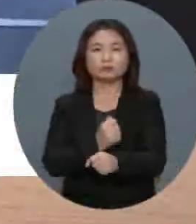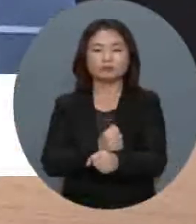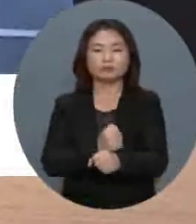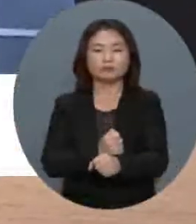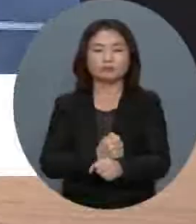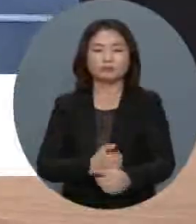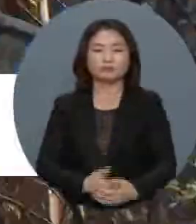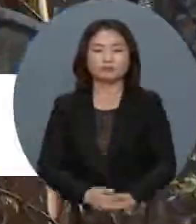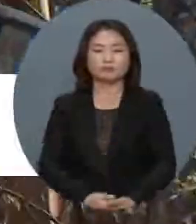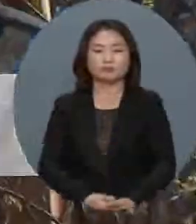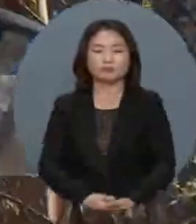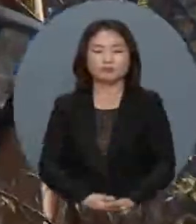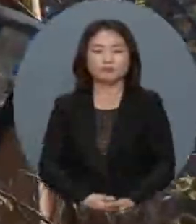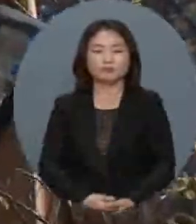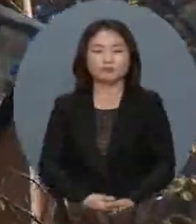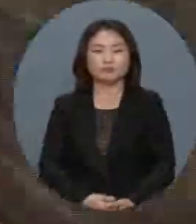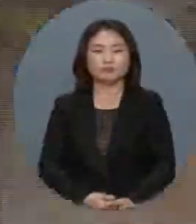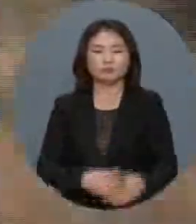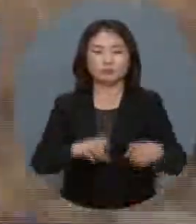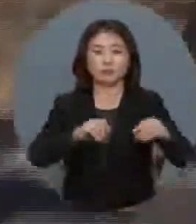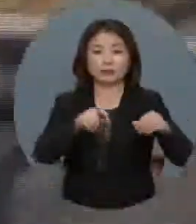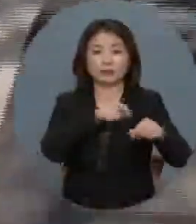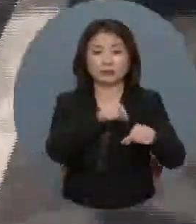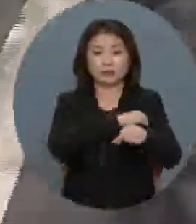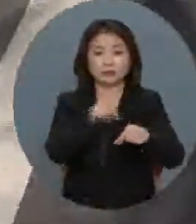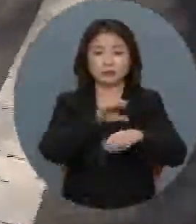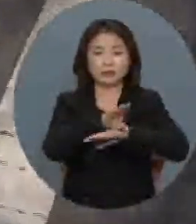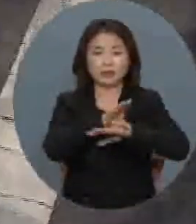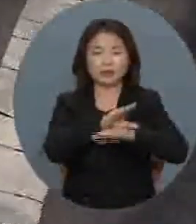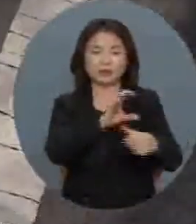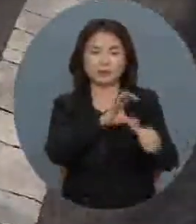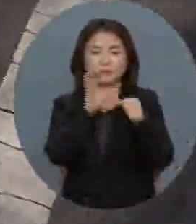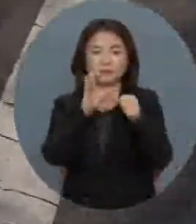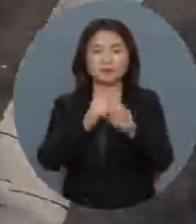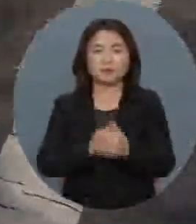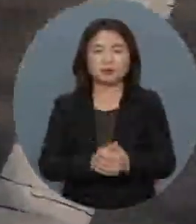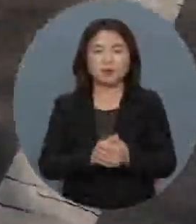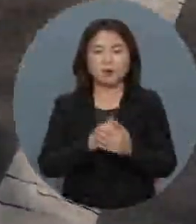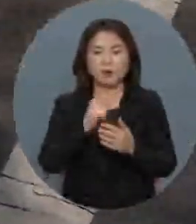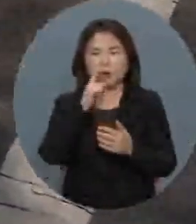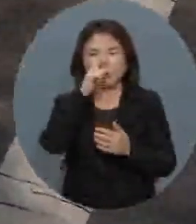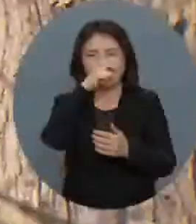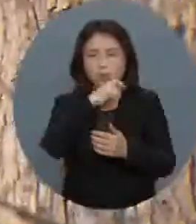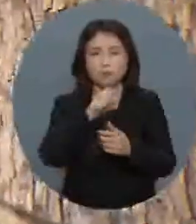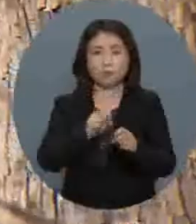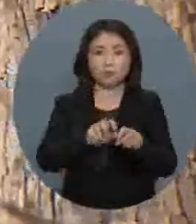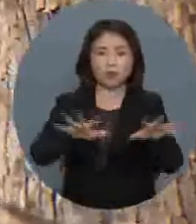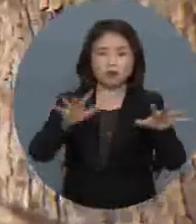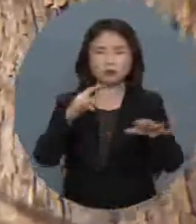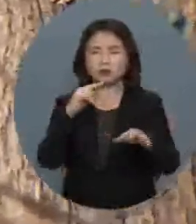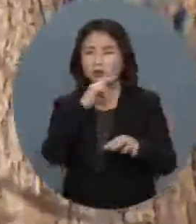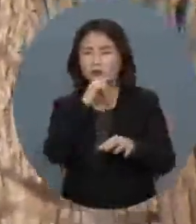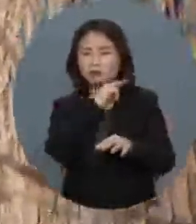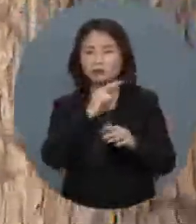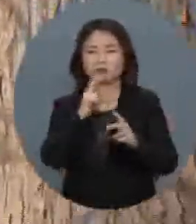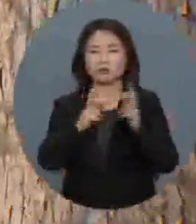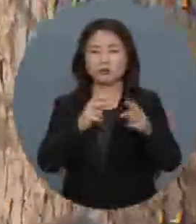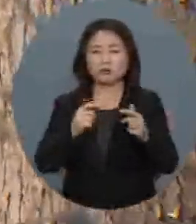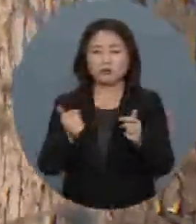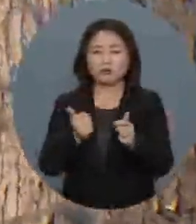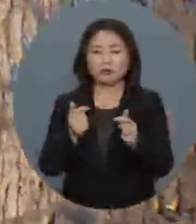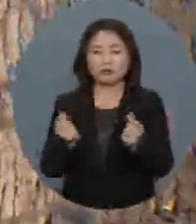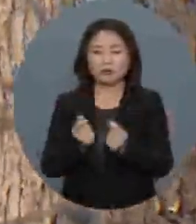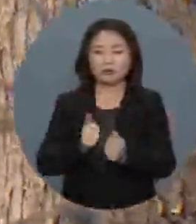남기겠습니다. 현장 대기. 땅에서는 특수 차량이 동원됐습니다. 오염 물질을 퍼뜨리는 게 의심되는 사업장